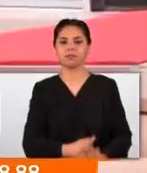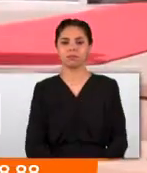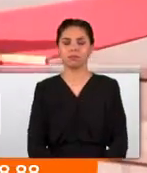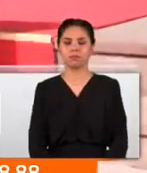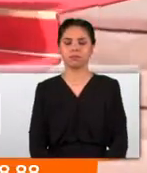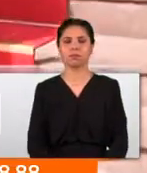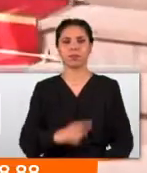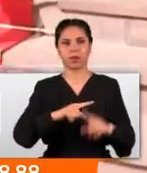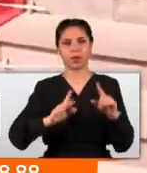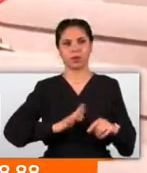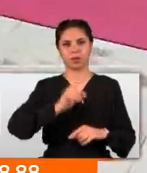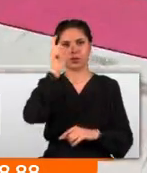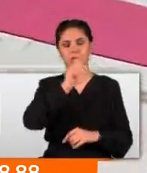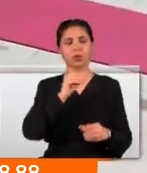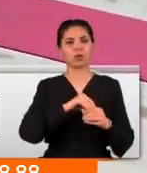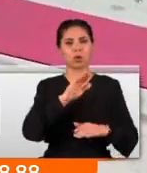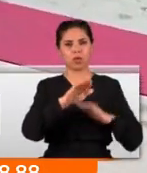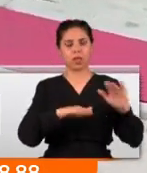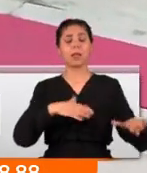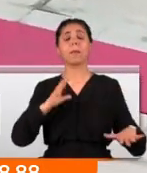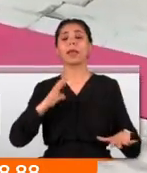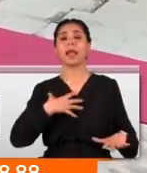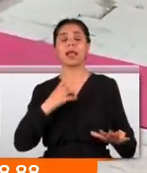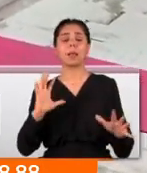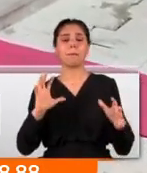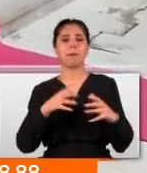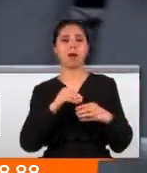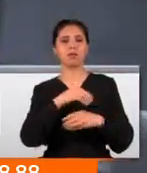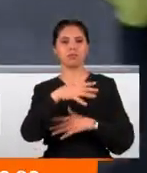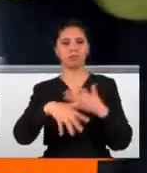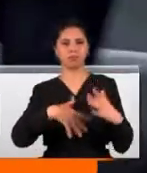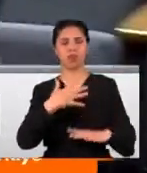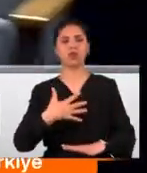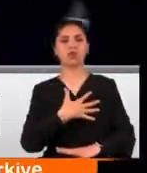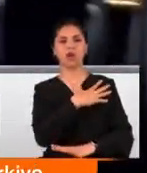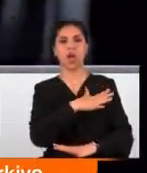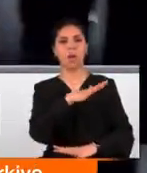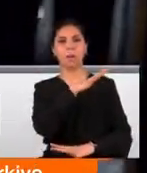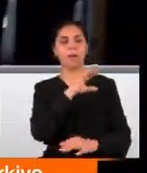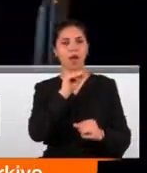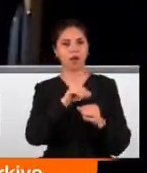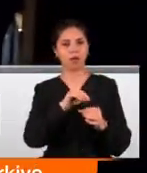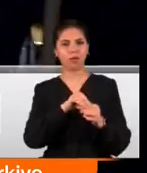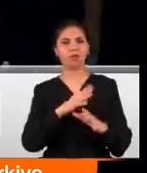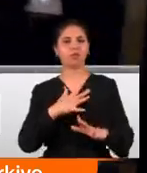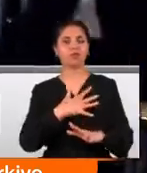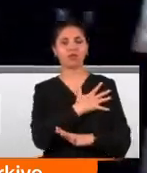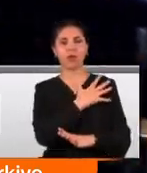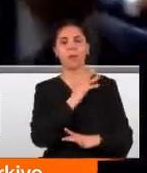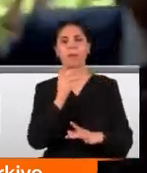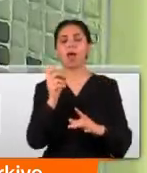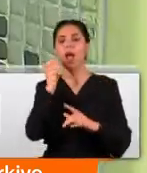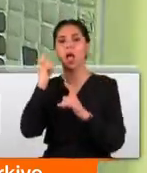hadisesidir. Kılıçdaroğlu'nun son hamlesi kendi partisini de karıştırdı. Öyle ki CHP koridorlarında CHP'nin